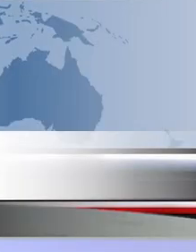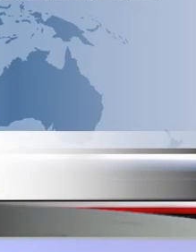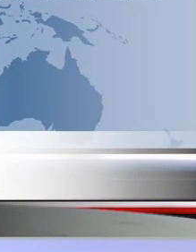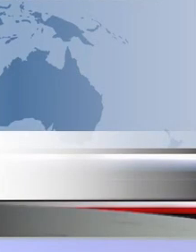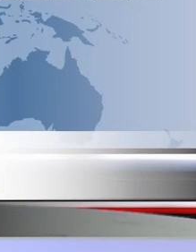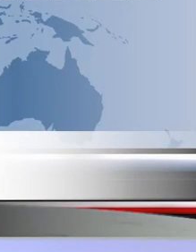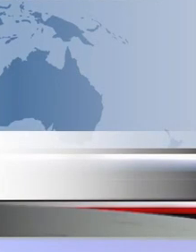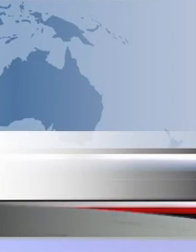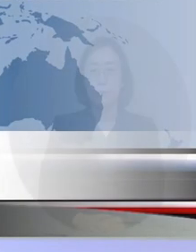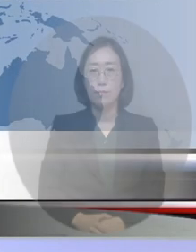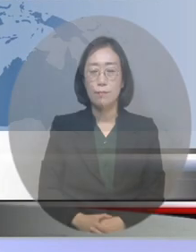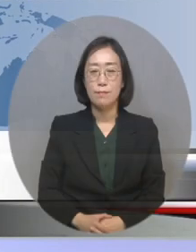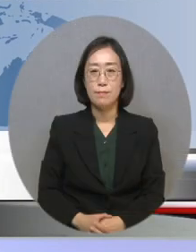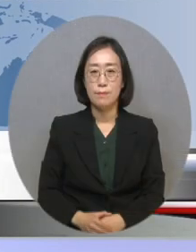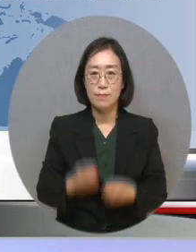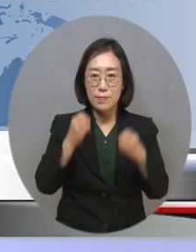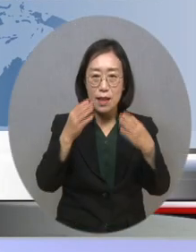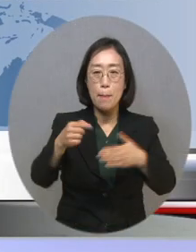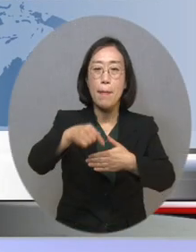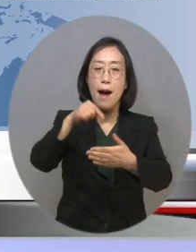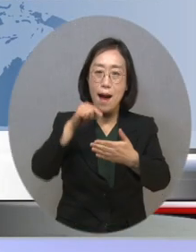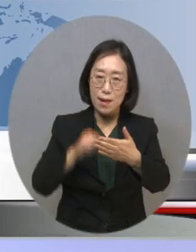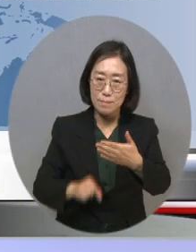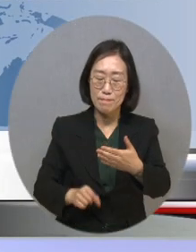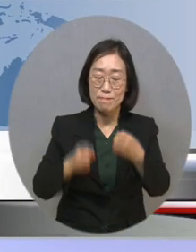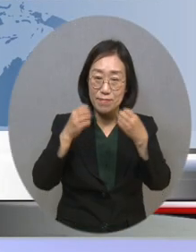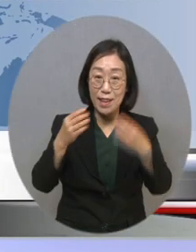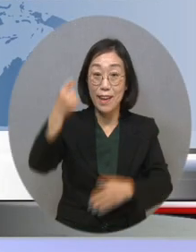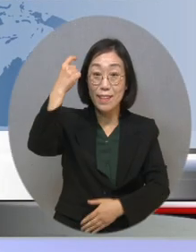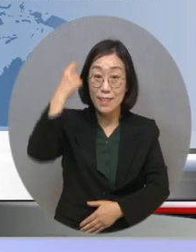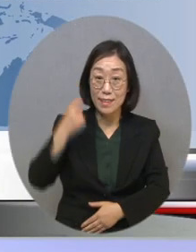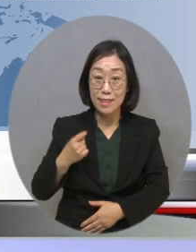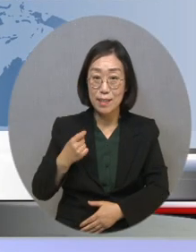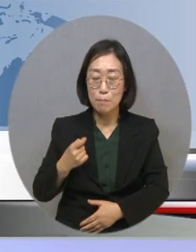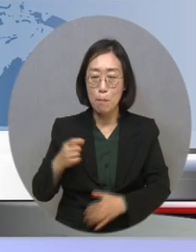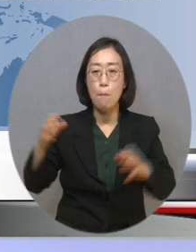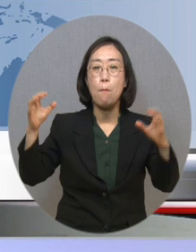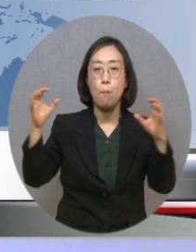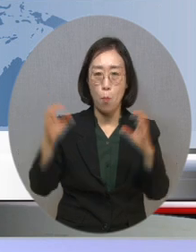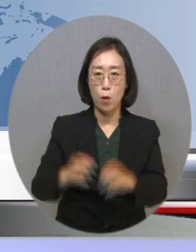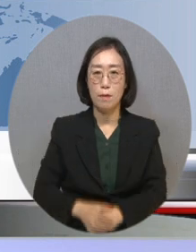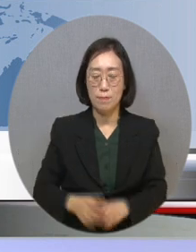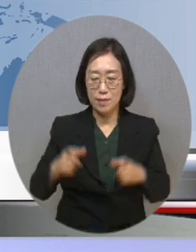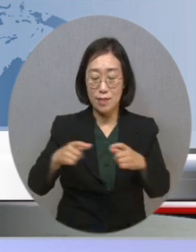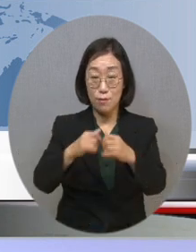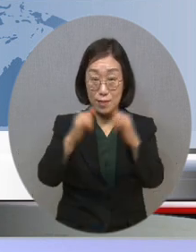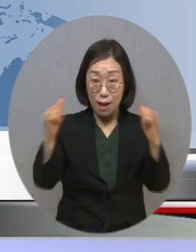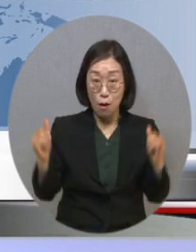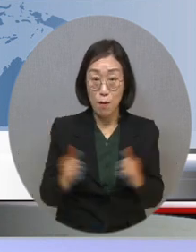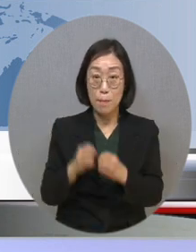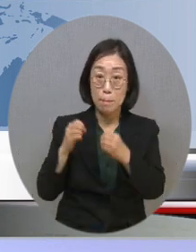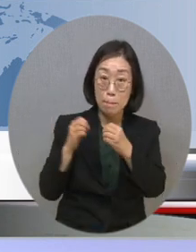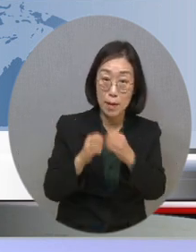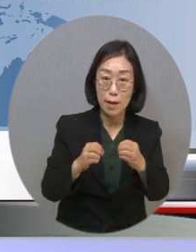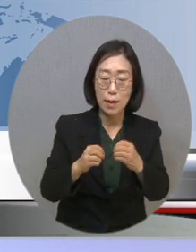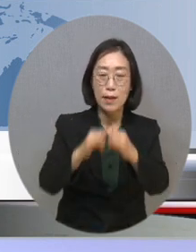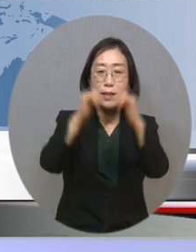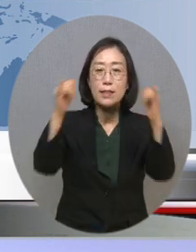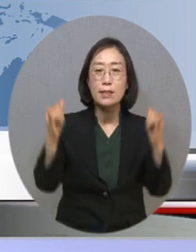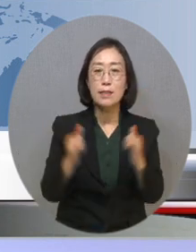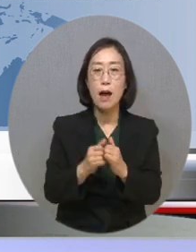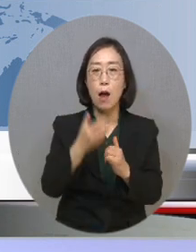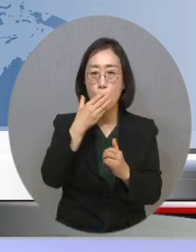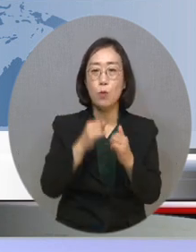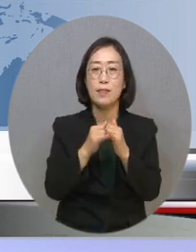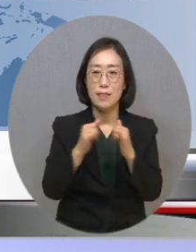강화합니다 새의 마음가짐과 각오를 다지는 시간이 지역 사회를 따뜻하게 만들어 가고 있는 사회복지인들의